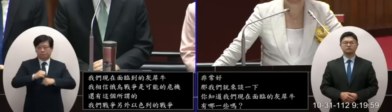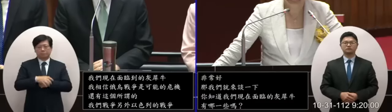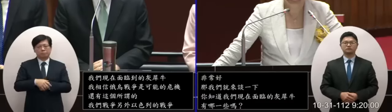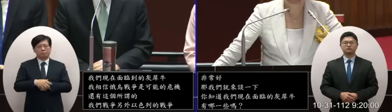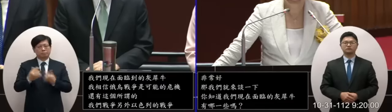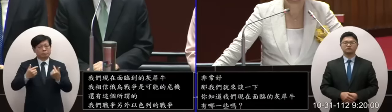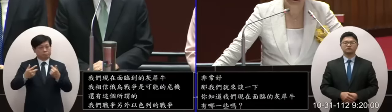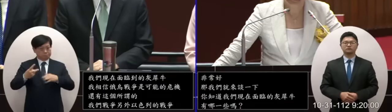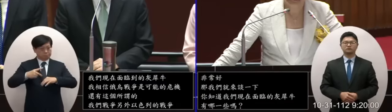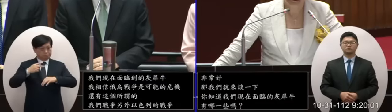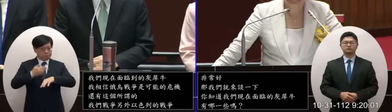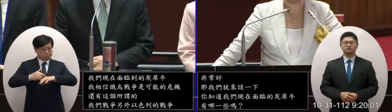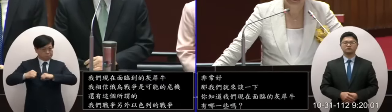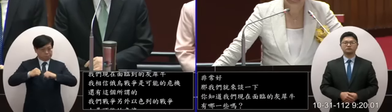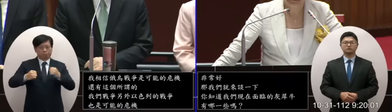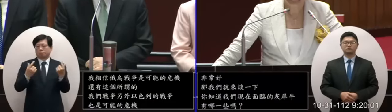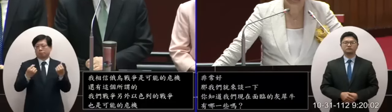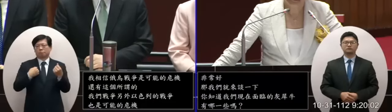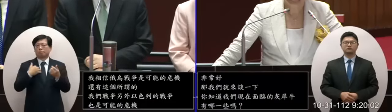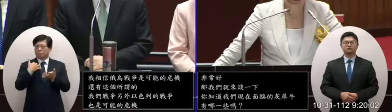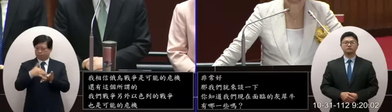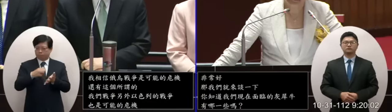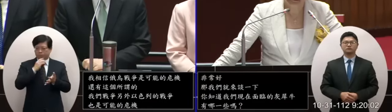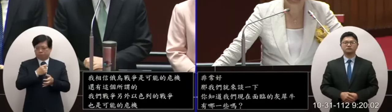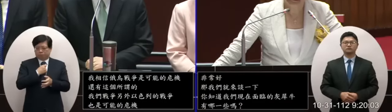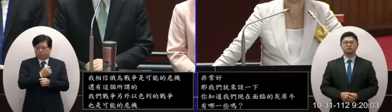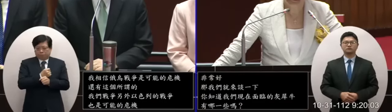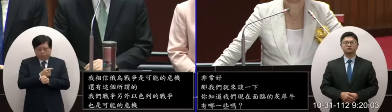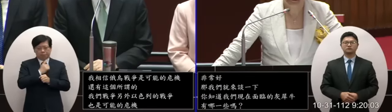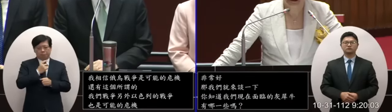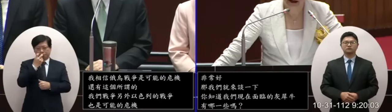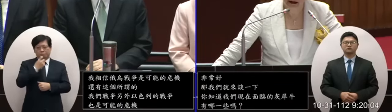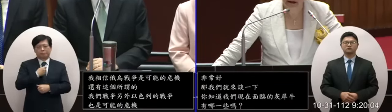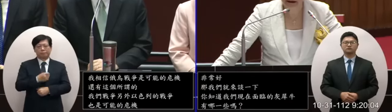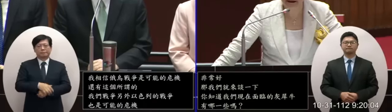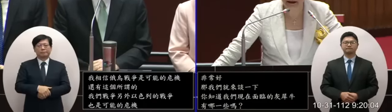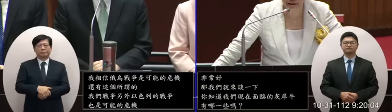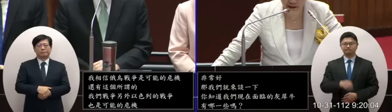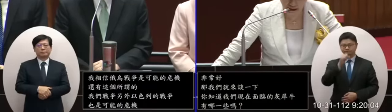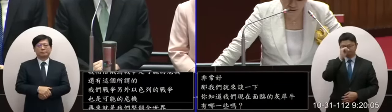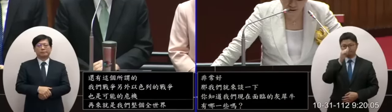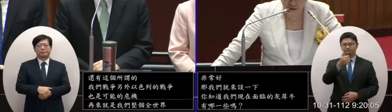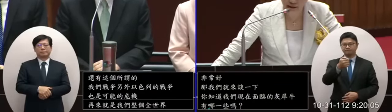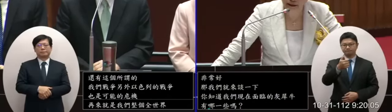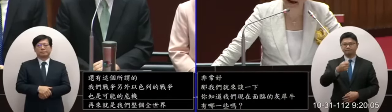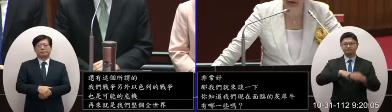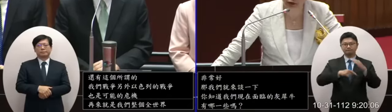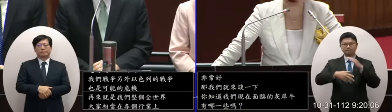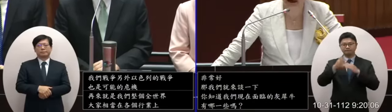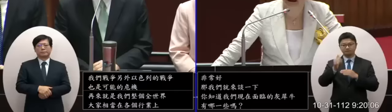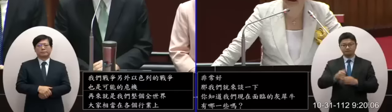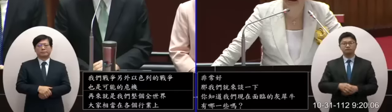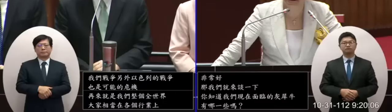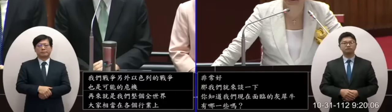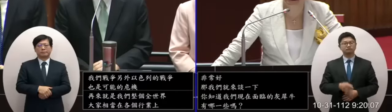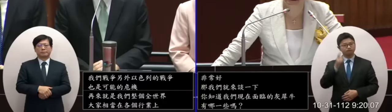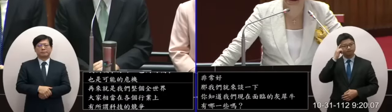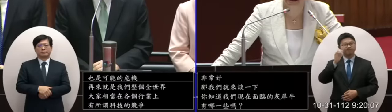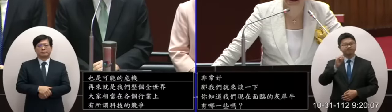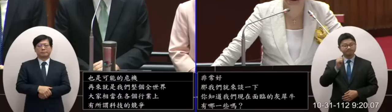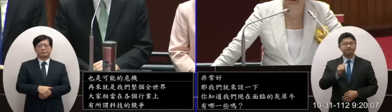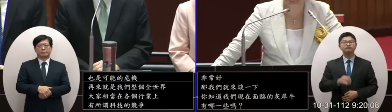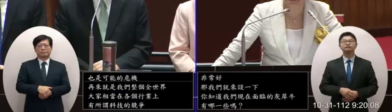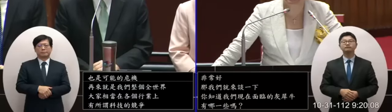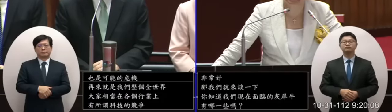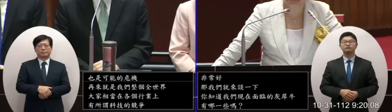这些科技的竞争哈也是我们需要来提高警觉。 好，谢谢院长哈，其实还不错啦，就是